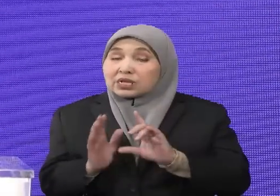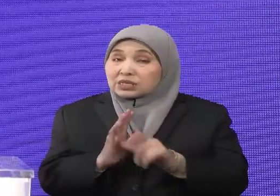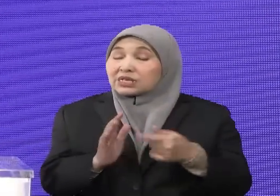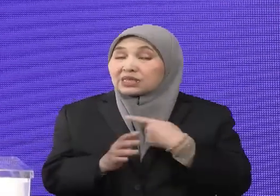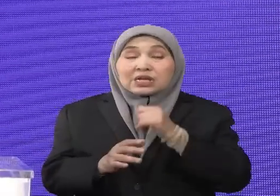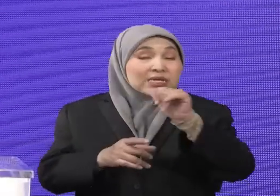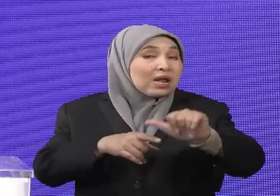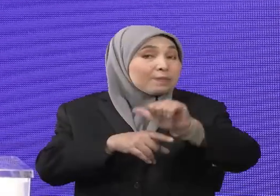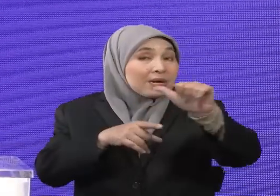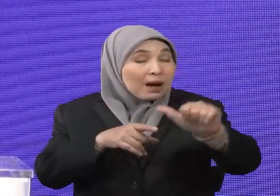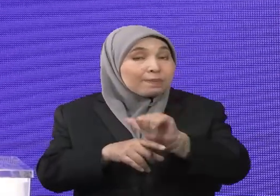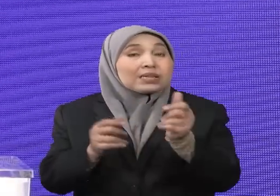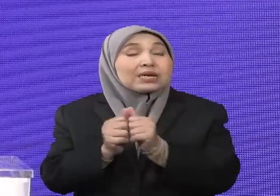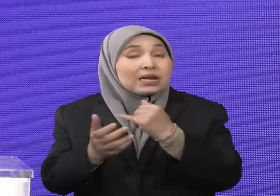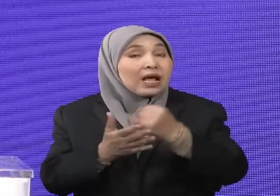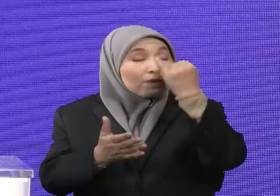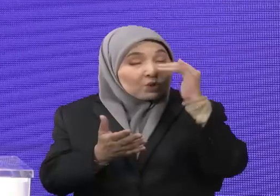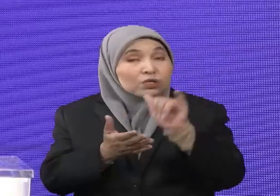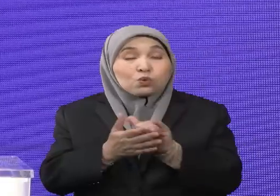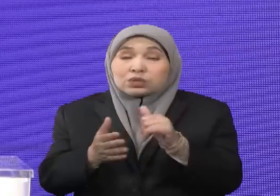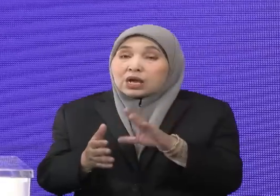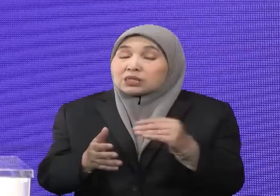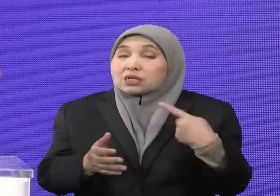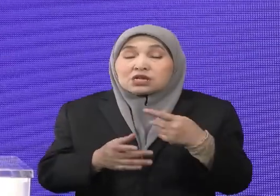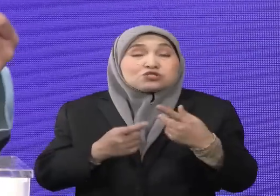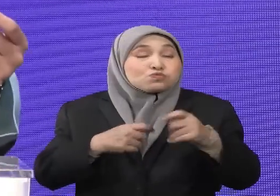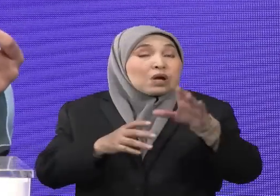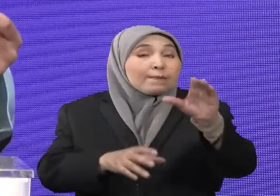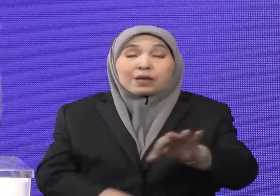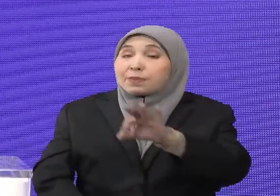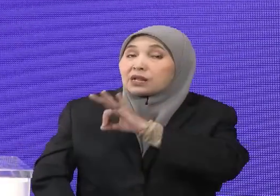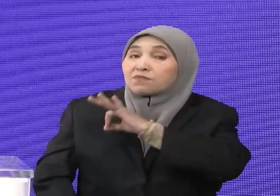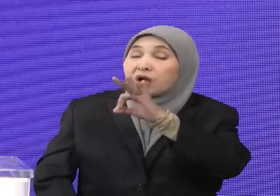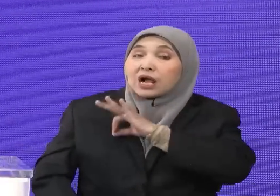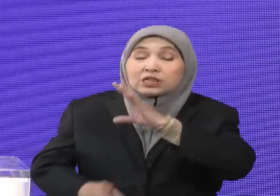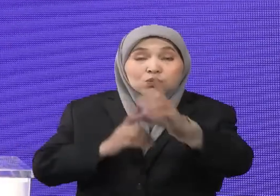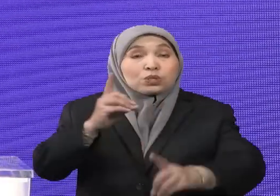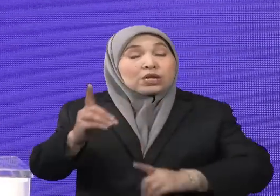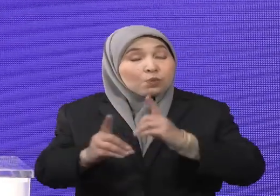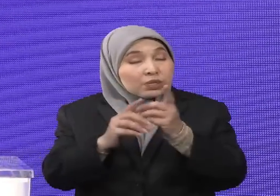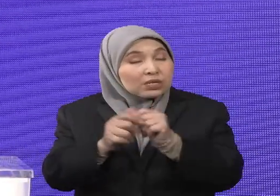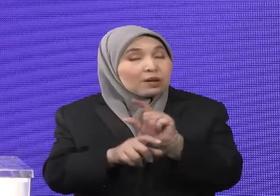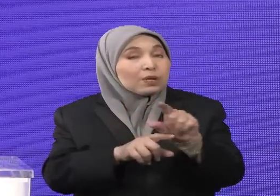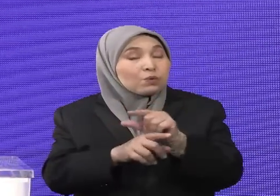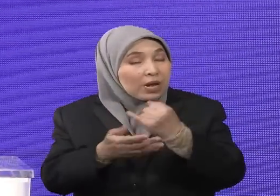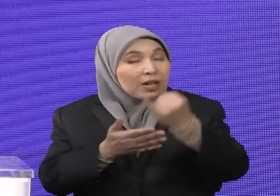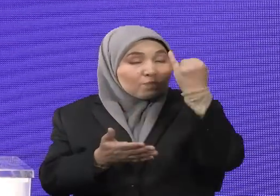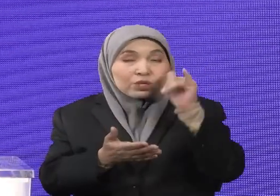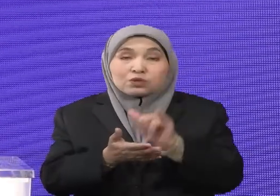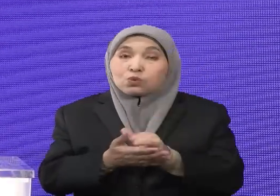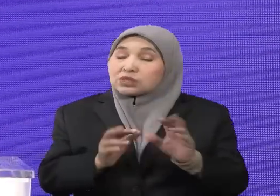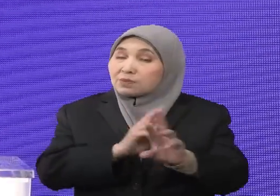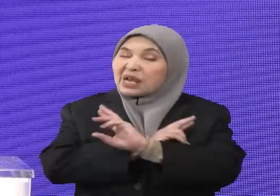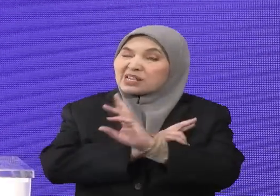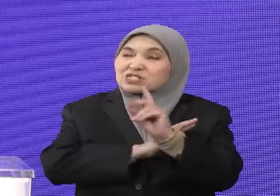kita tidak beramal dengan ilmu tersebut bahkan kita coba mengambil manfaat duniawi dengan menggunakan ilmu tersebut kita